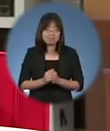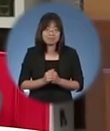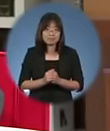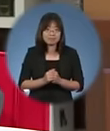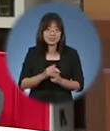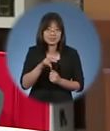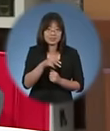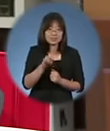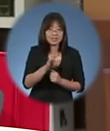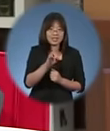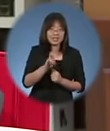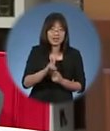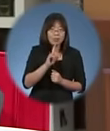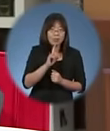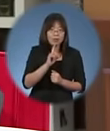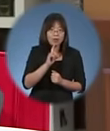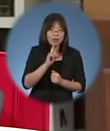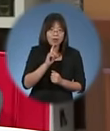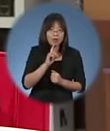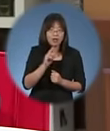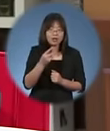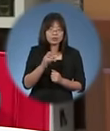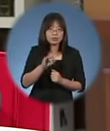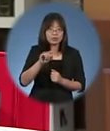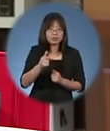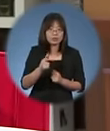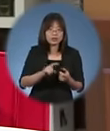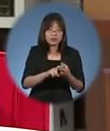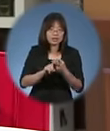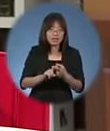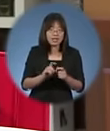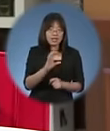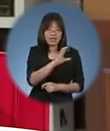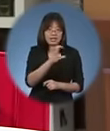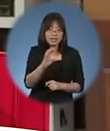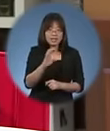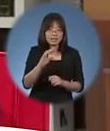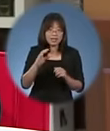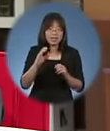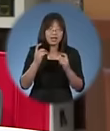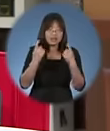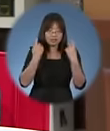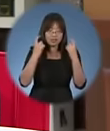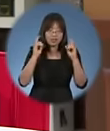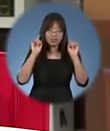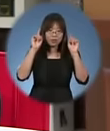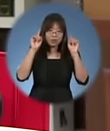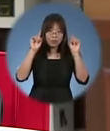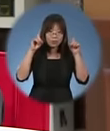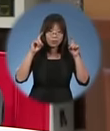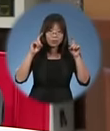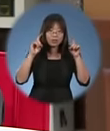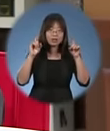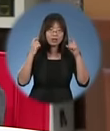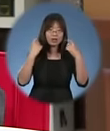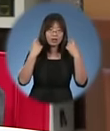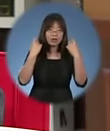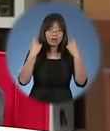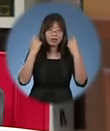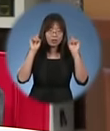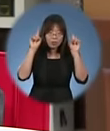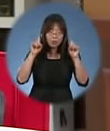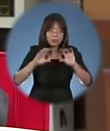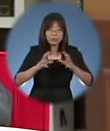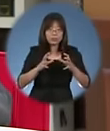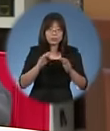세임 모나크 유니언 동군 연합이라고 해가지고 카나다, 호주, 뉴질랜드. 아. 그리고 이제 최근에는 신생 국가들. 네, 신생